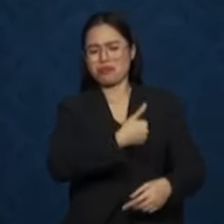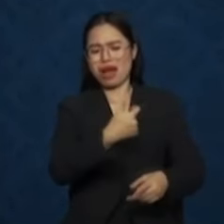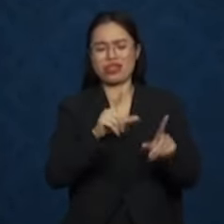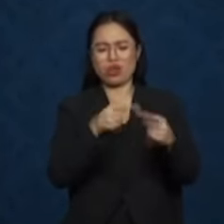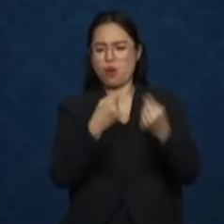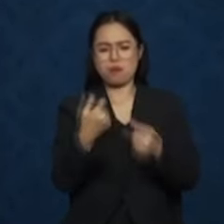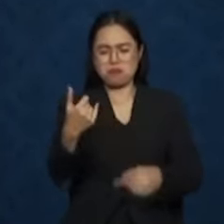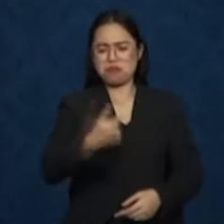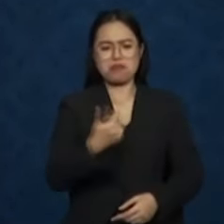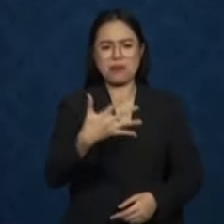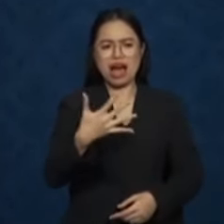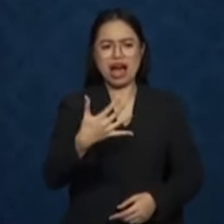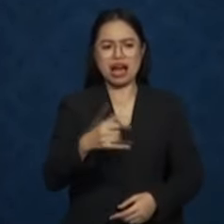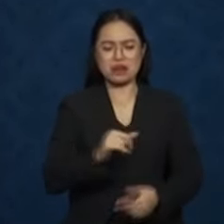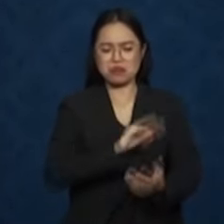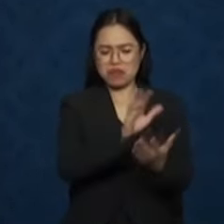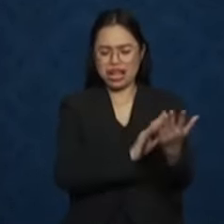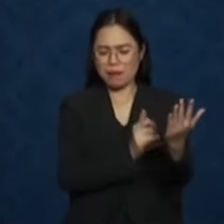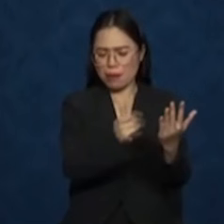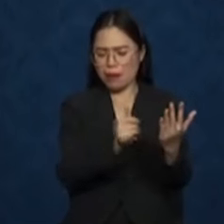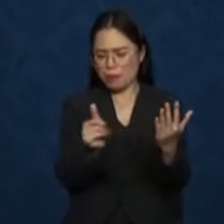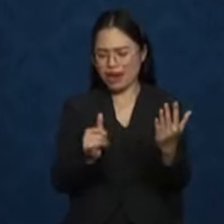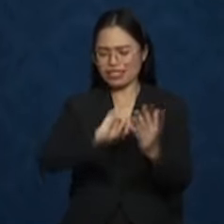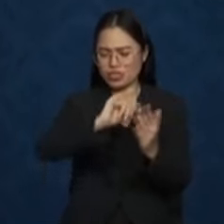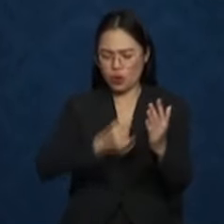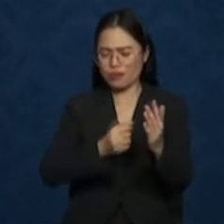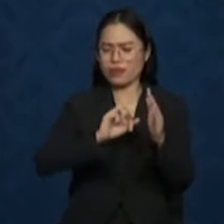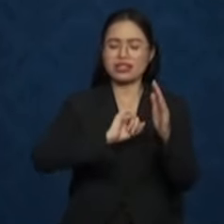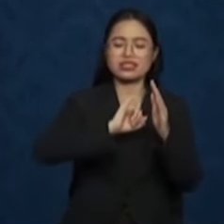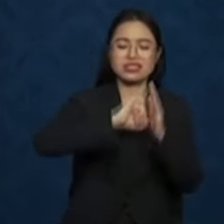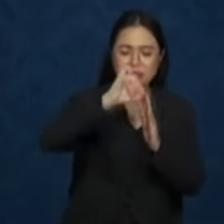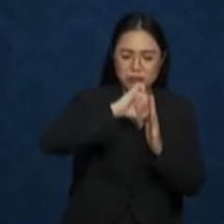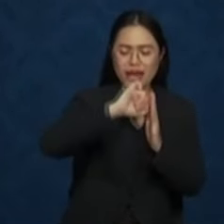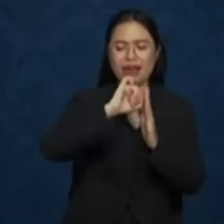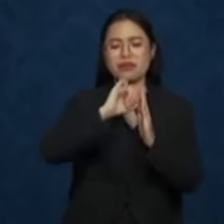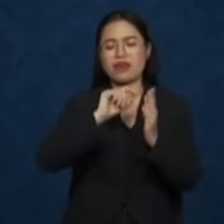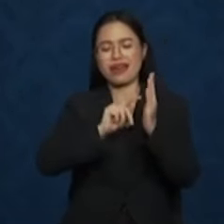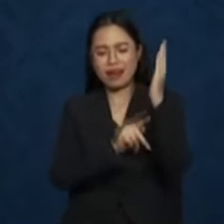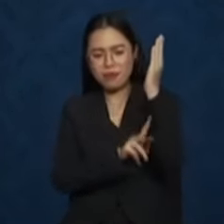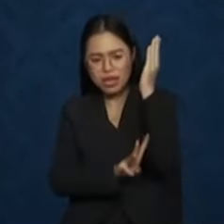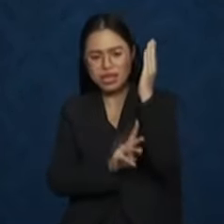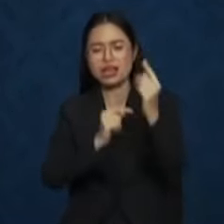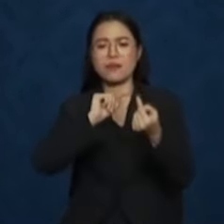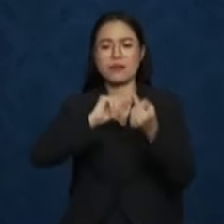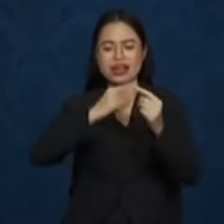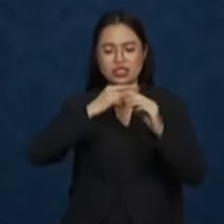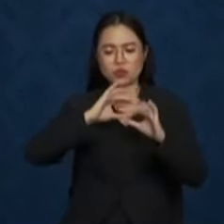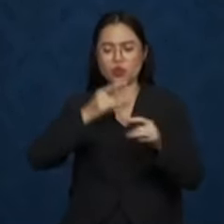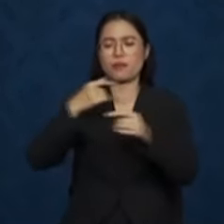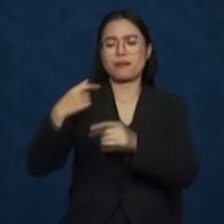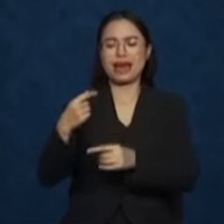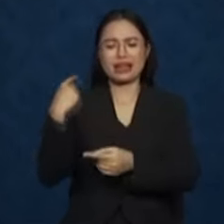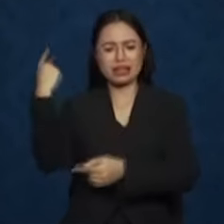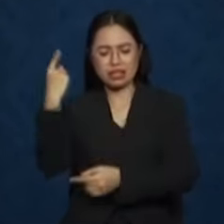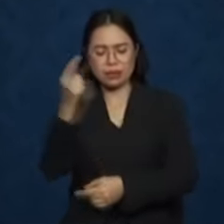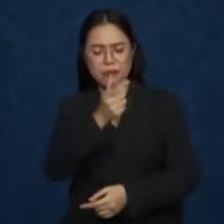แล้วครับเพราะว่าผมเห็นท่านลงพื้นที่ก็ไม่ขาดนะครับท่านไปต่างจังหวัดไปเชียงใหม่ไปกระบี่สมุทรสาครต่างประเทศท่านก็ไปดูไบนะครับผมก็